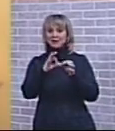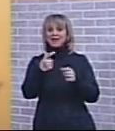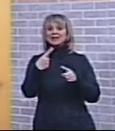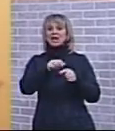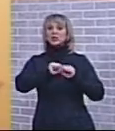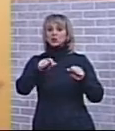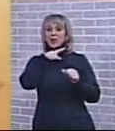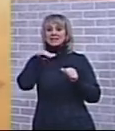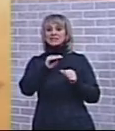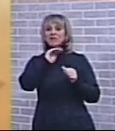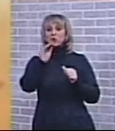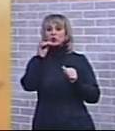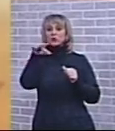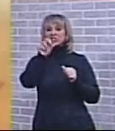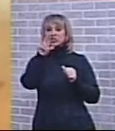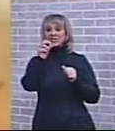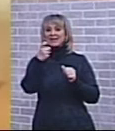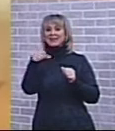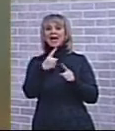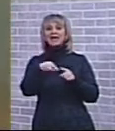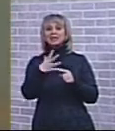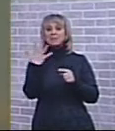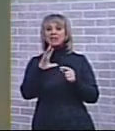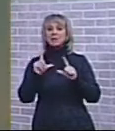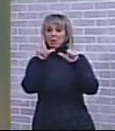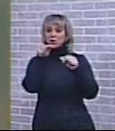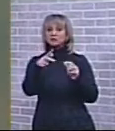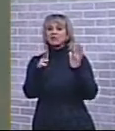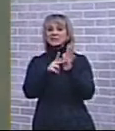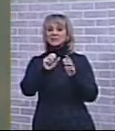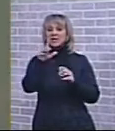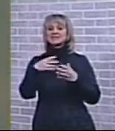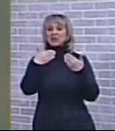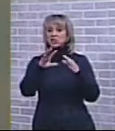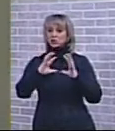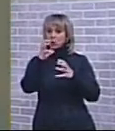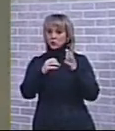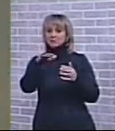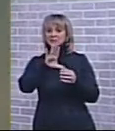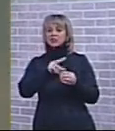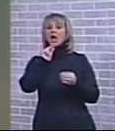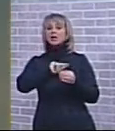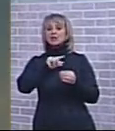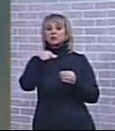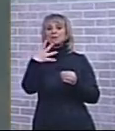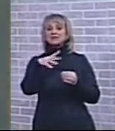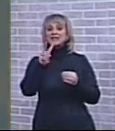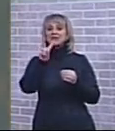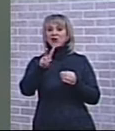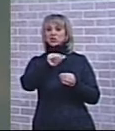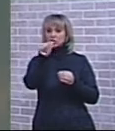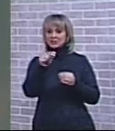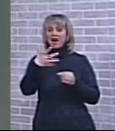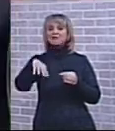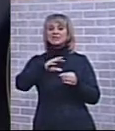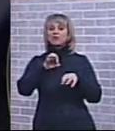Для героя России Федора Юрчихина это уже пятый полет. Он 8 раз выходил в открытый космос и отработал там 52 часа.